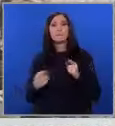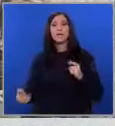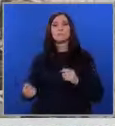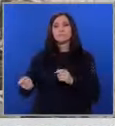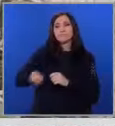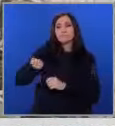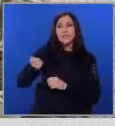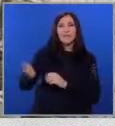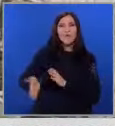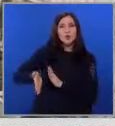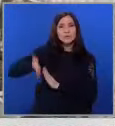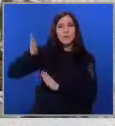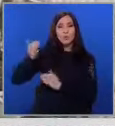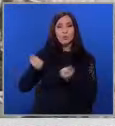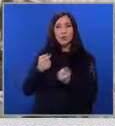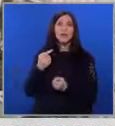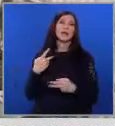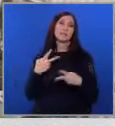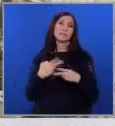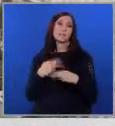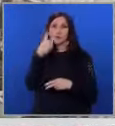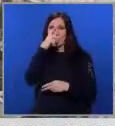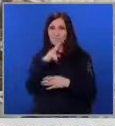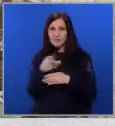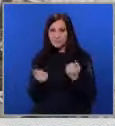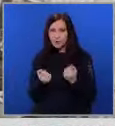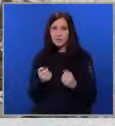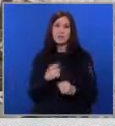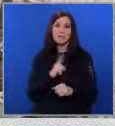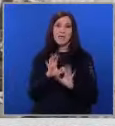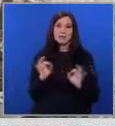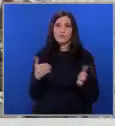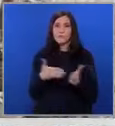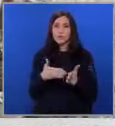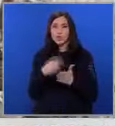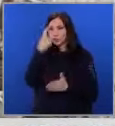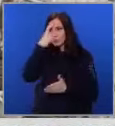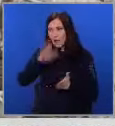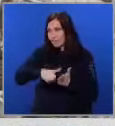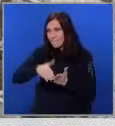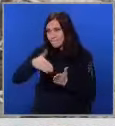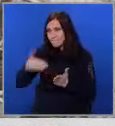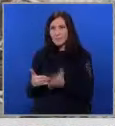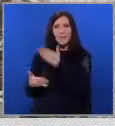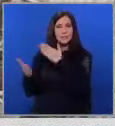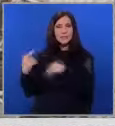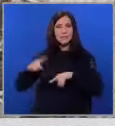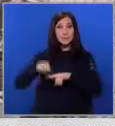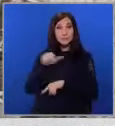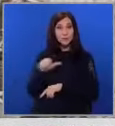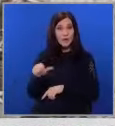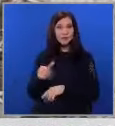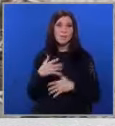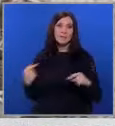опитал да спре Чубанов да влезе в автомобила му. Все още не е ясно каква е причината Чубанов да падне назад. Съдът изтъква, че е